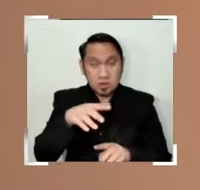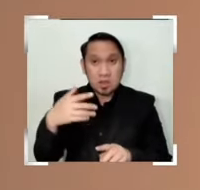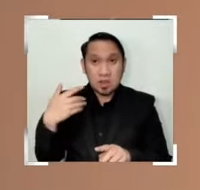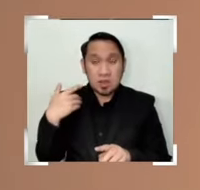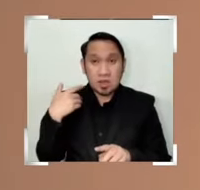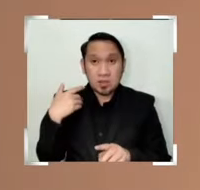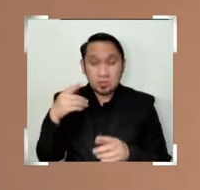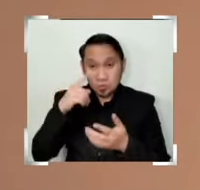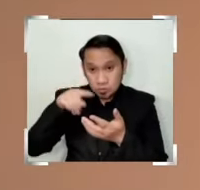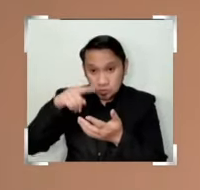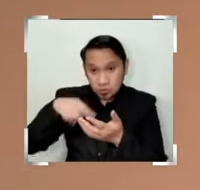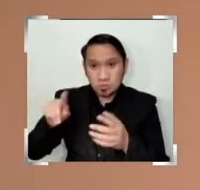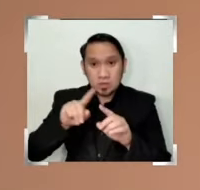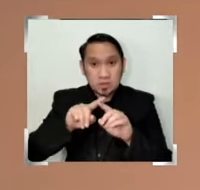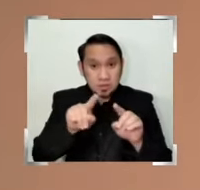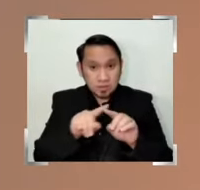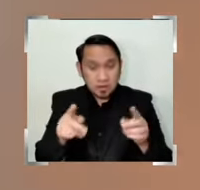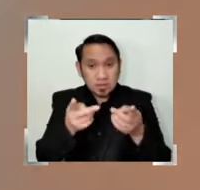yung